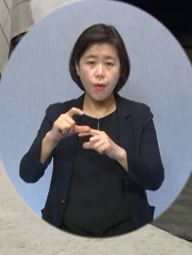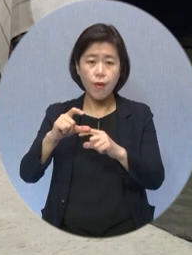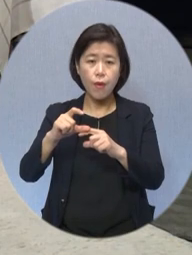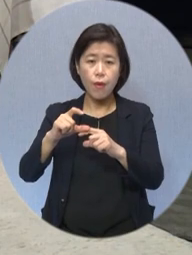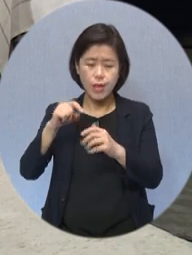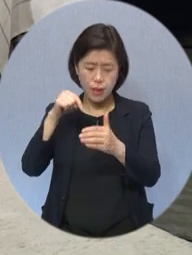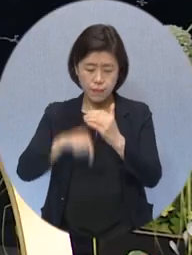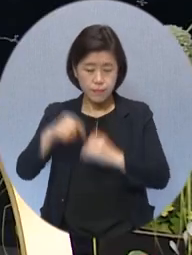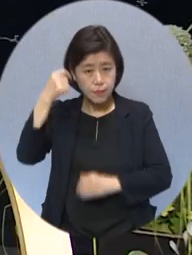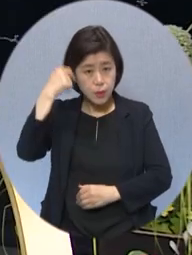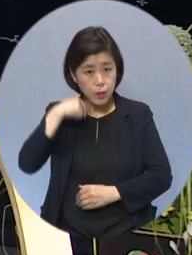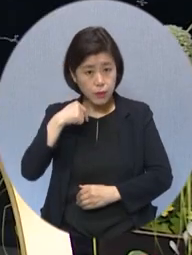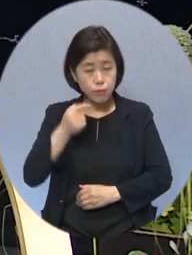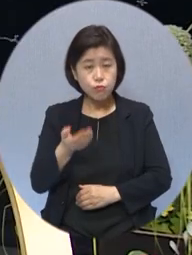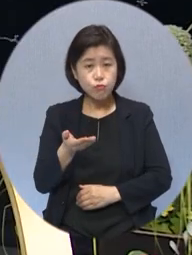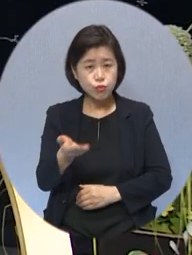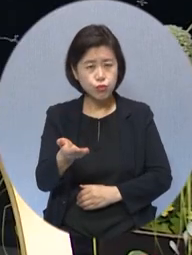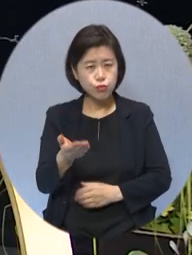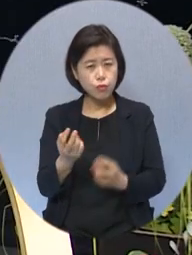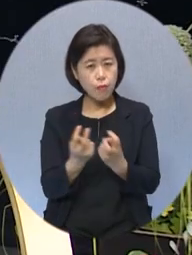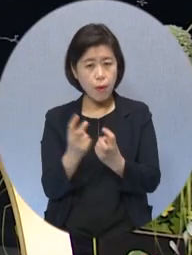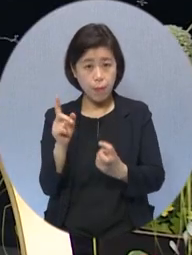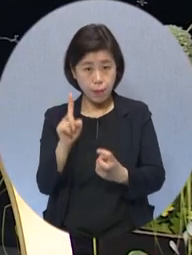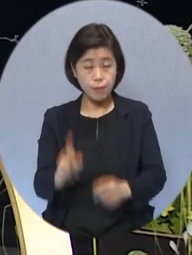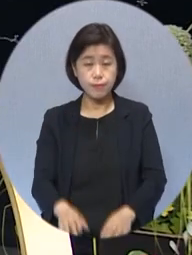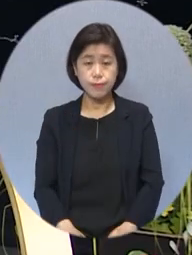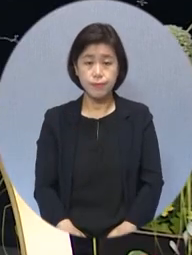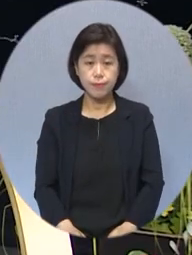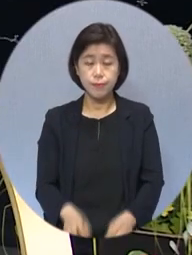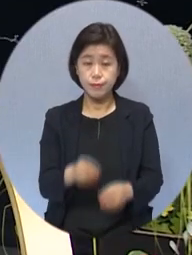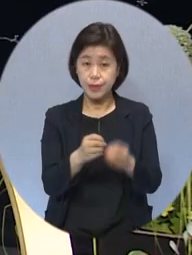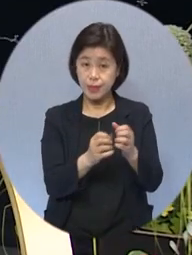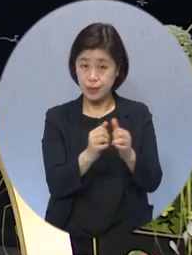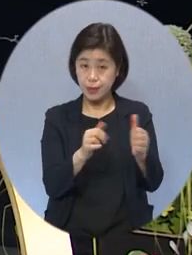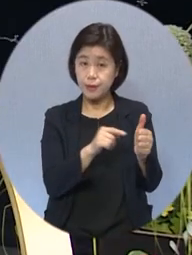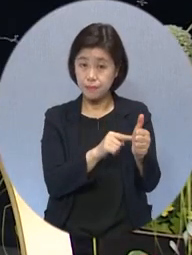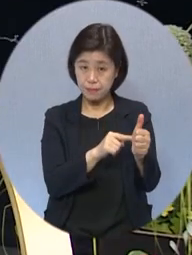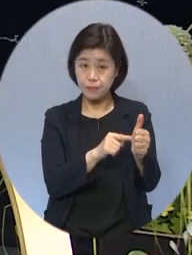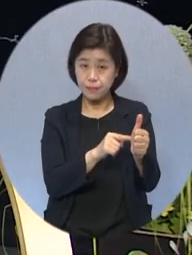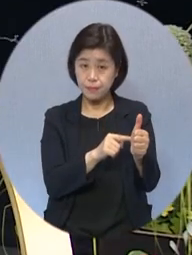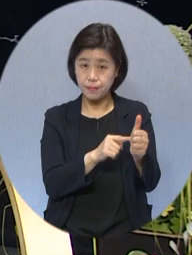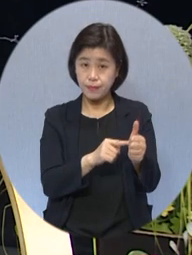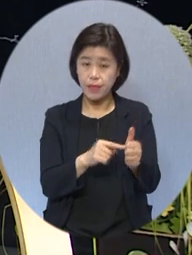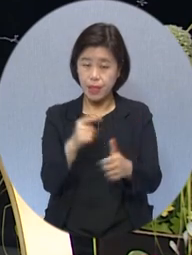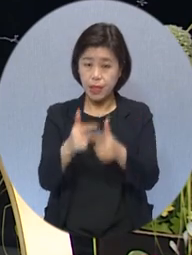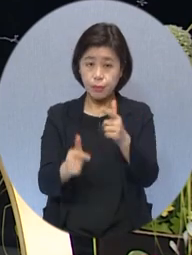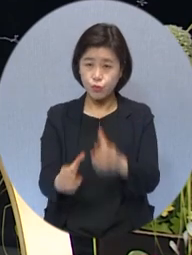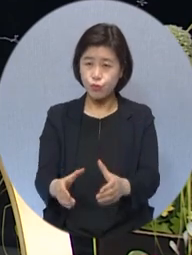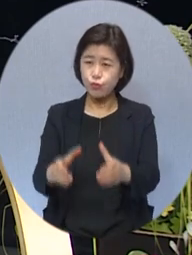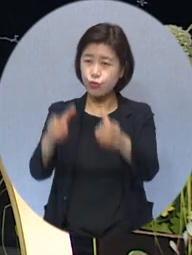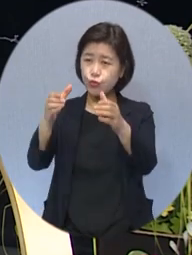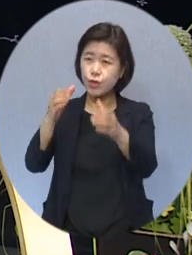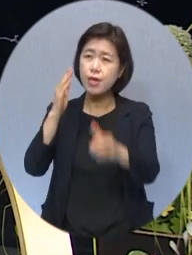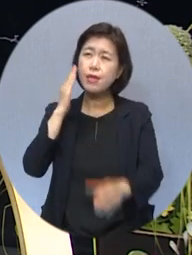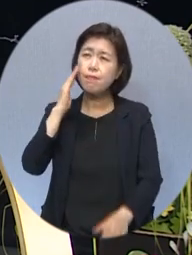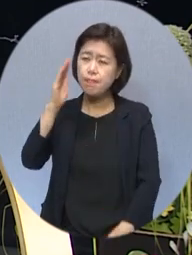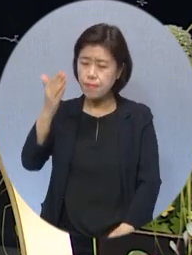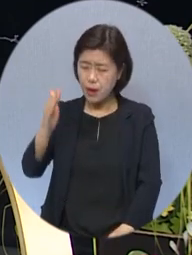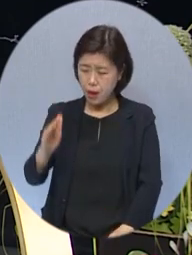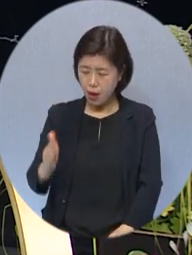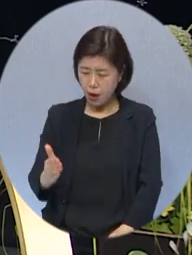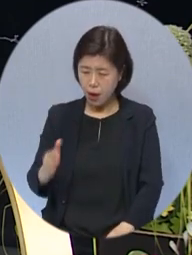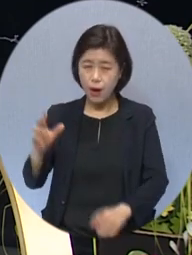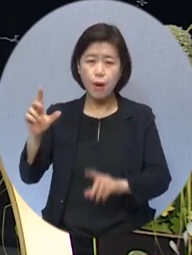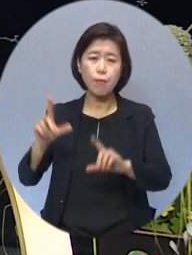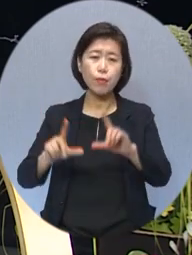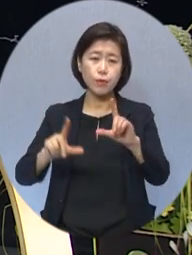재창조하며 말입니다. 시인은 입진 겨울나무 가지 끝을 부는 회초리 바람 소리의 아득하고로